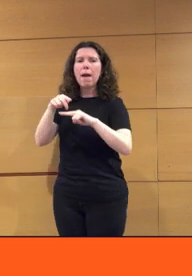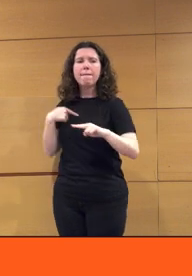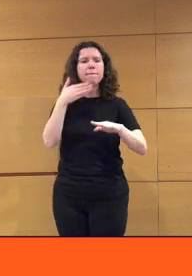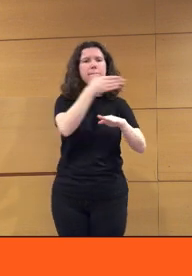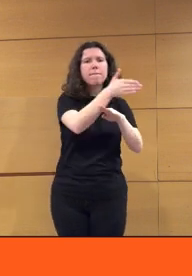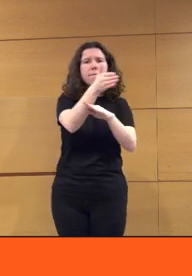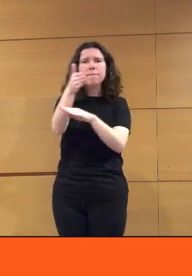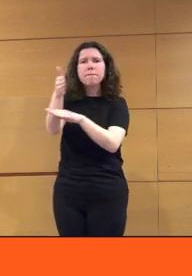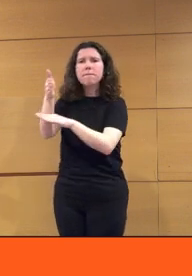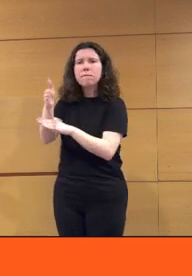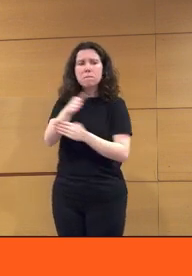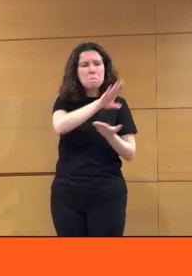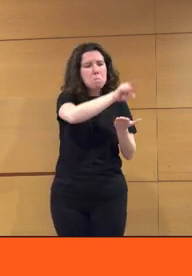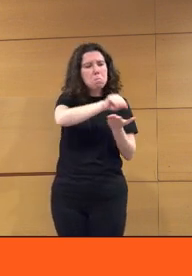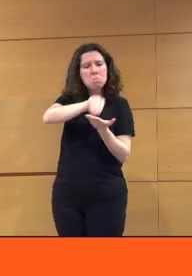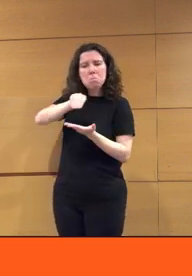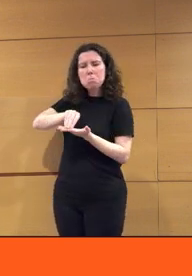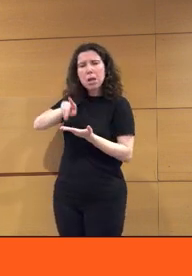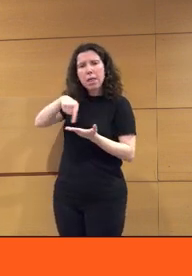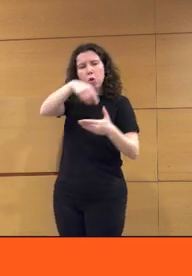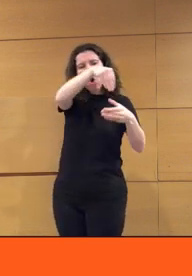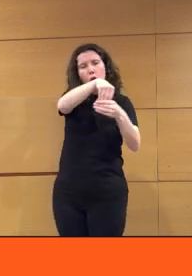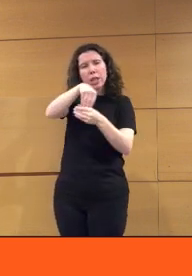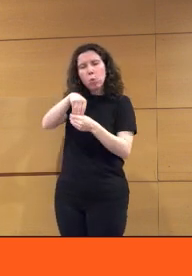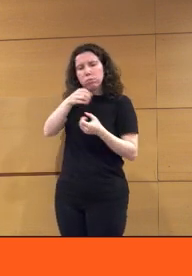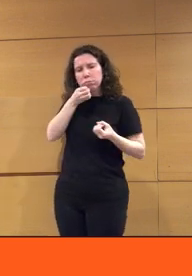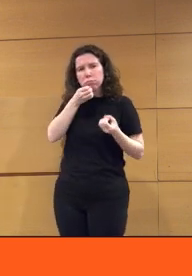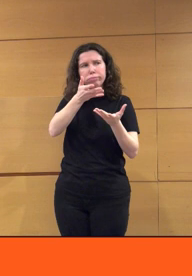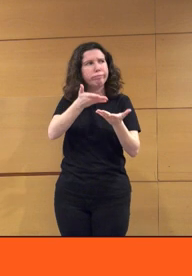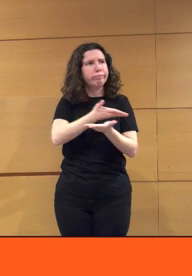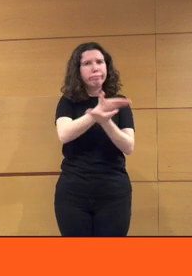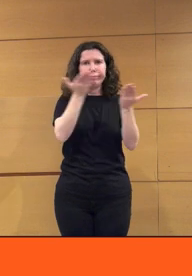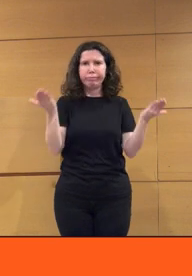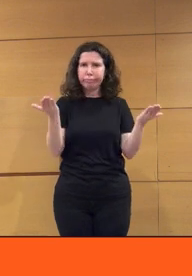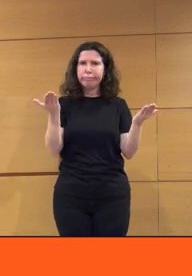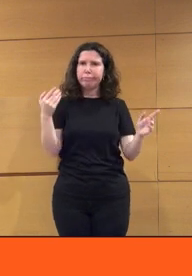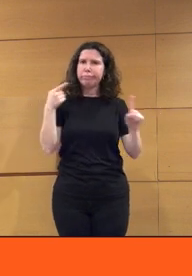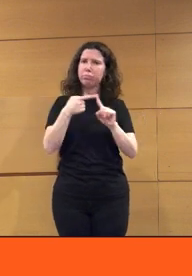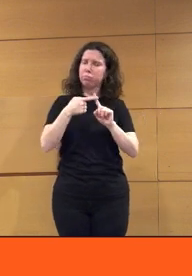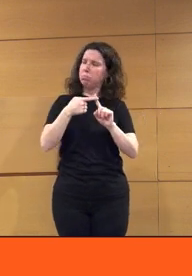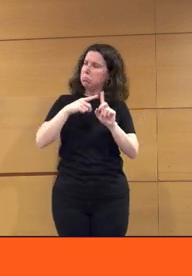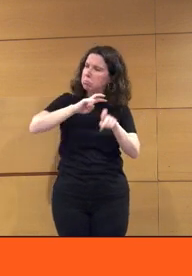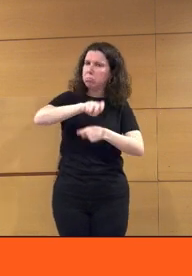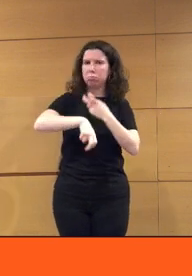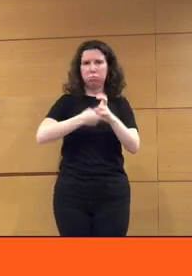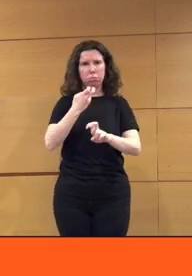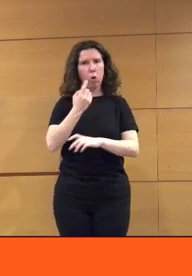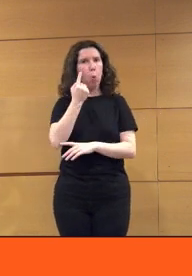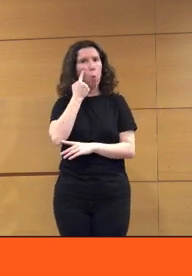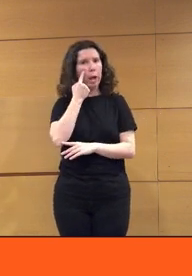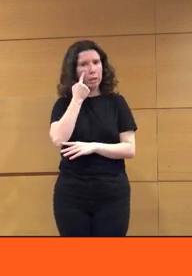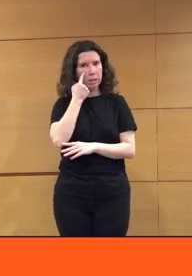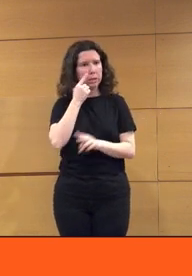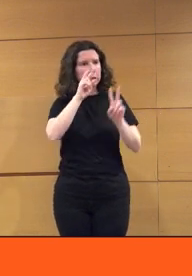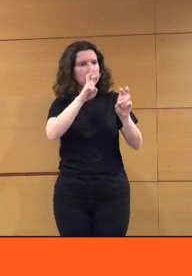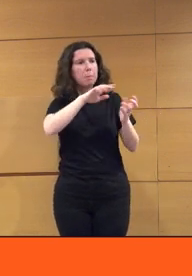difonem entre tots el contingut per estar una mica al dia de tot el que es va produint